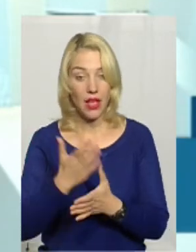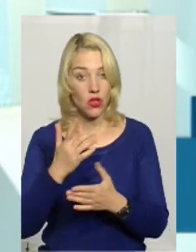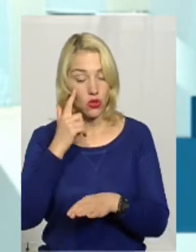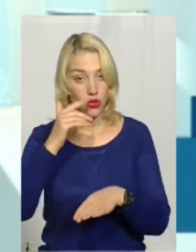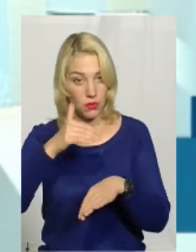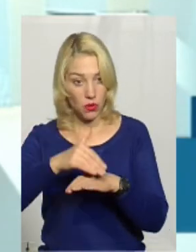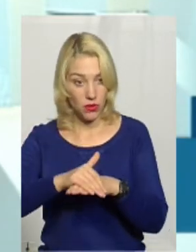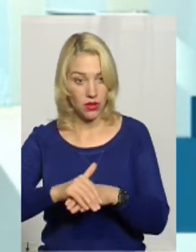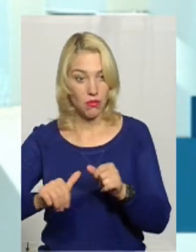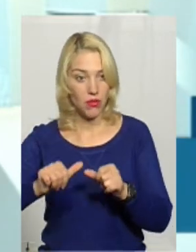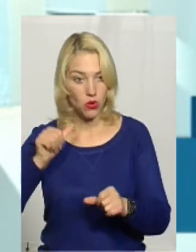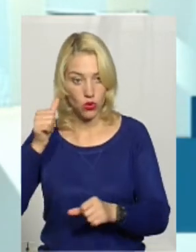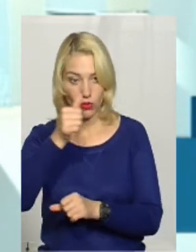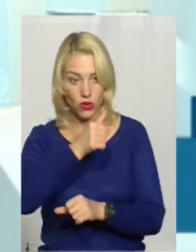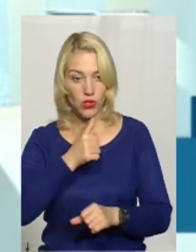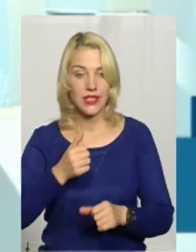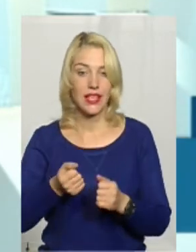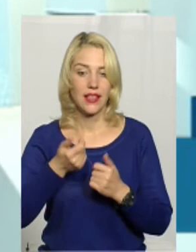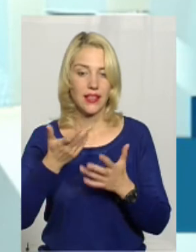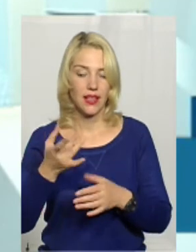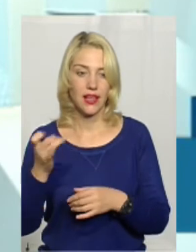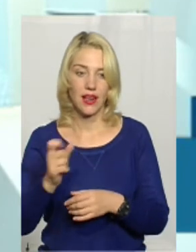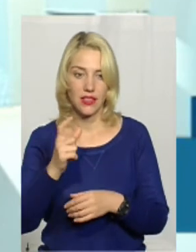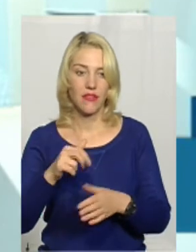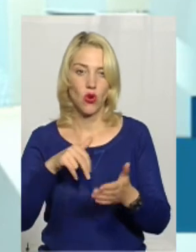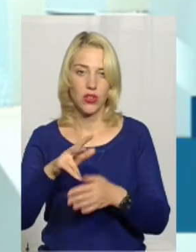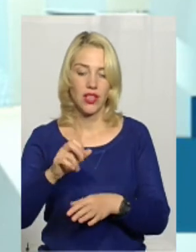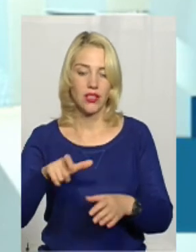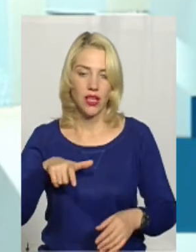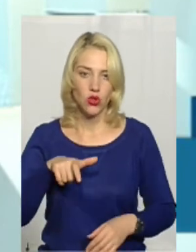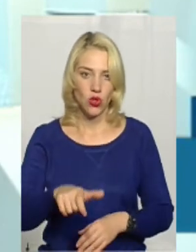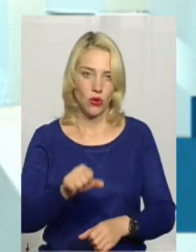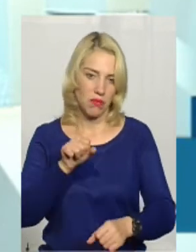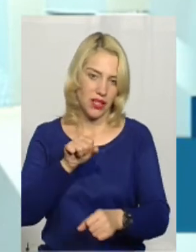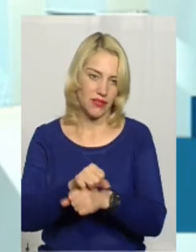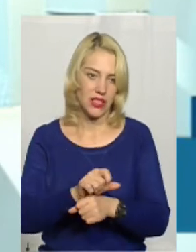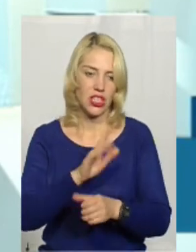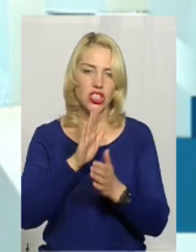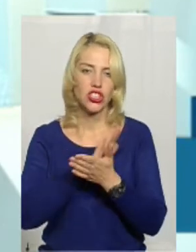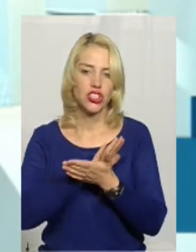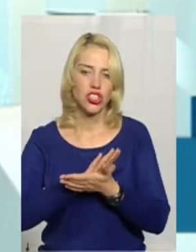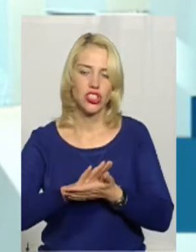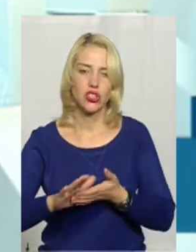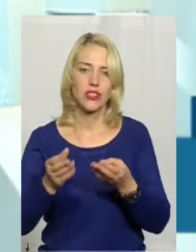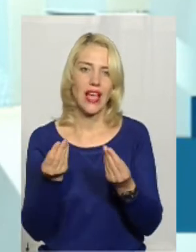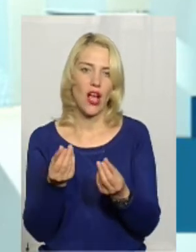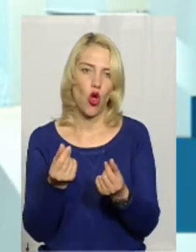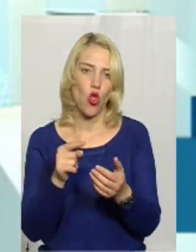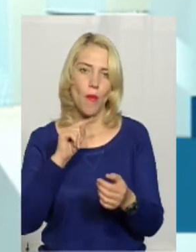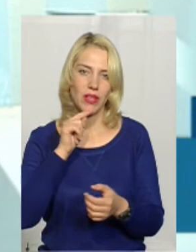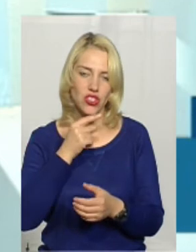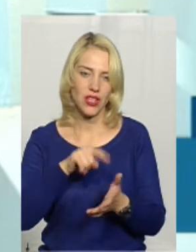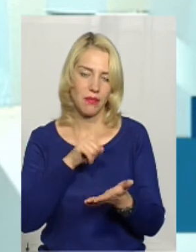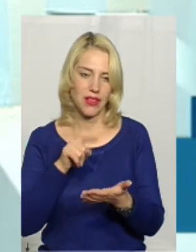замітили, минулому році ми кілька разів виходили на дорогу, перекривали дорогу чисто з економічних питань. Та були економічні питання, де